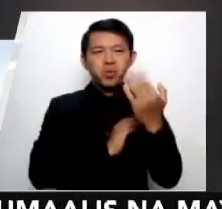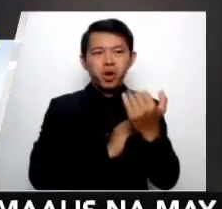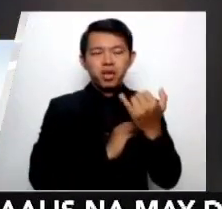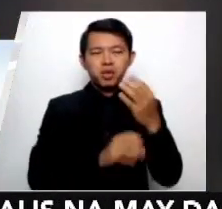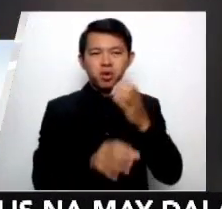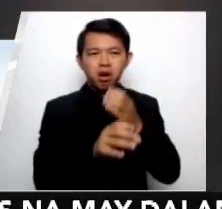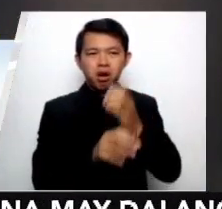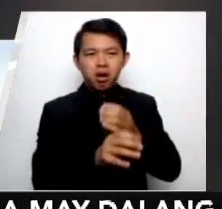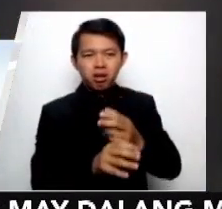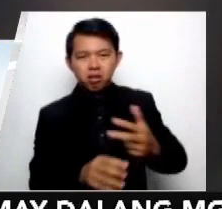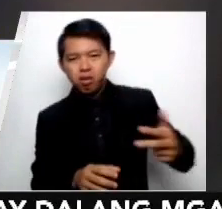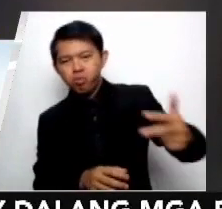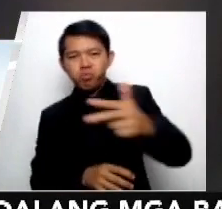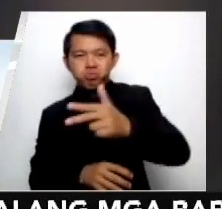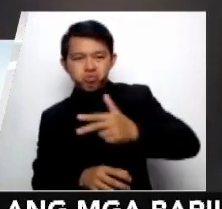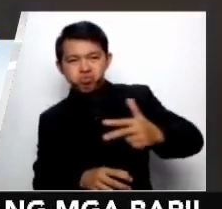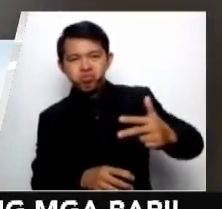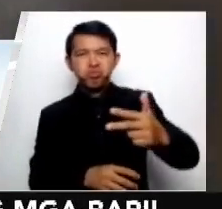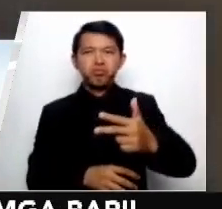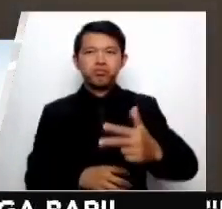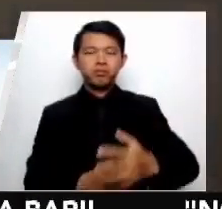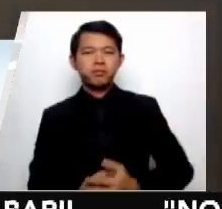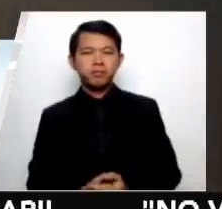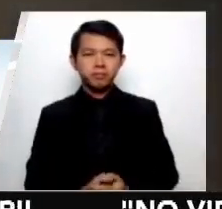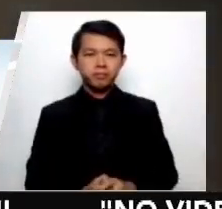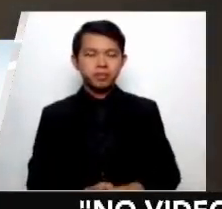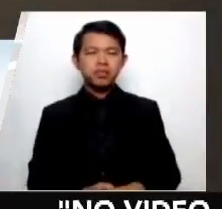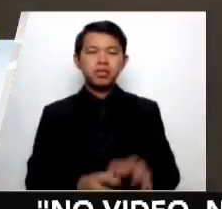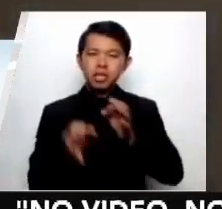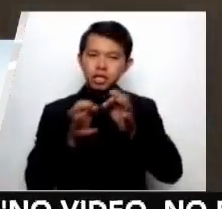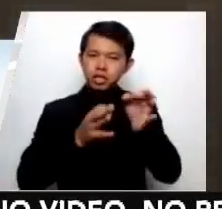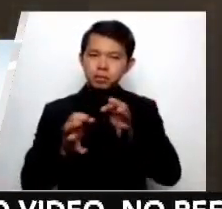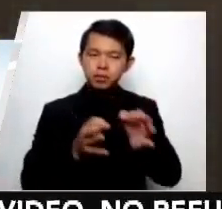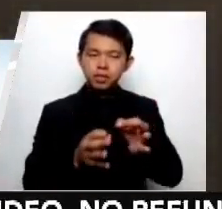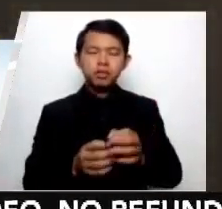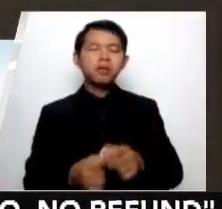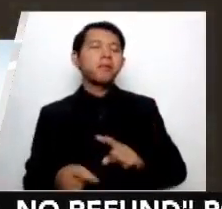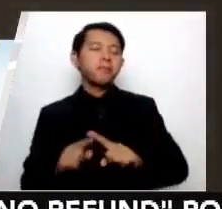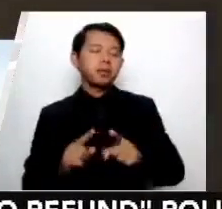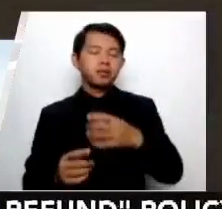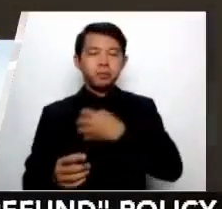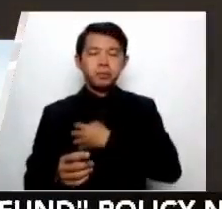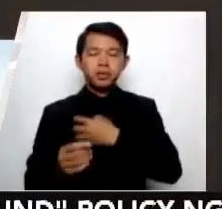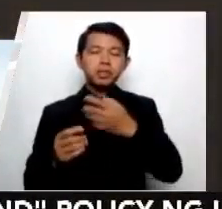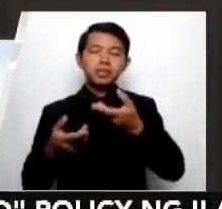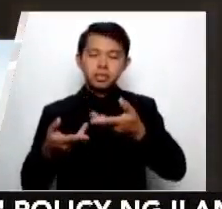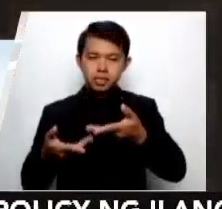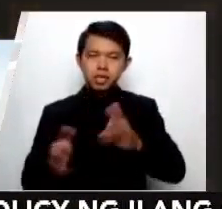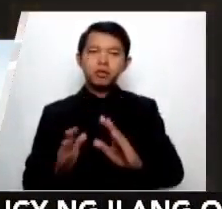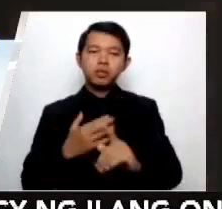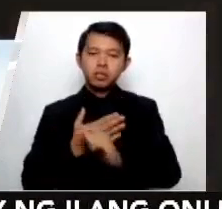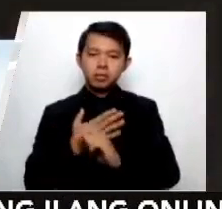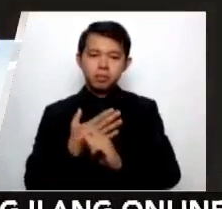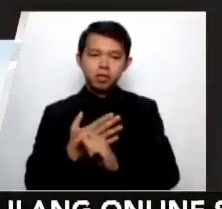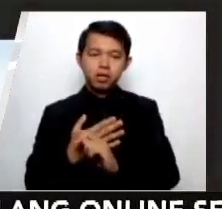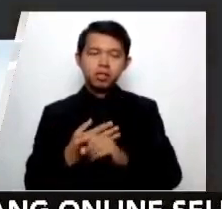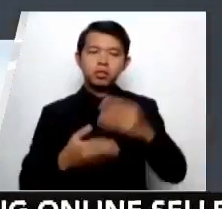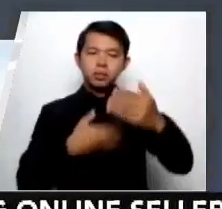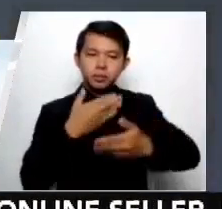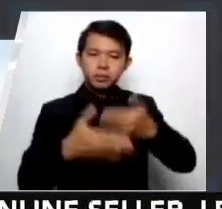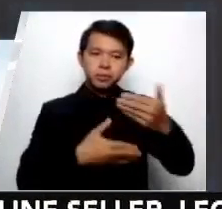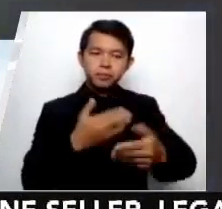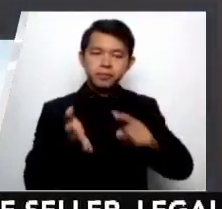suspect. Pinakawalan muna siya ng mga pulis habang gumugulong ang preliminary investigation. Pero nakatakda pa rin